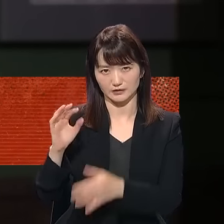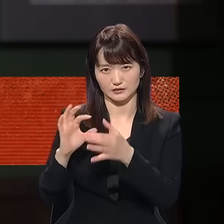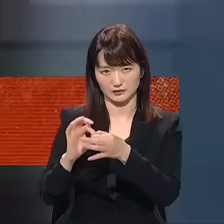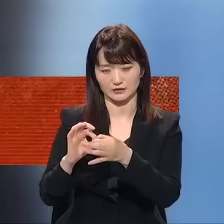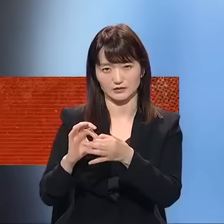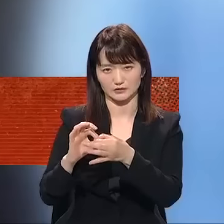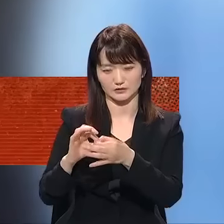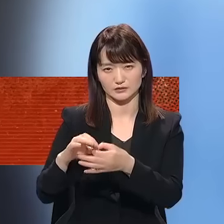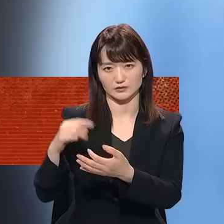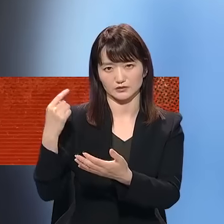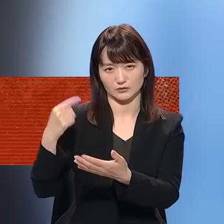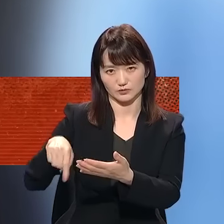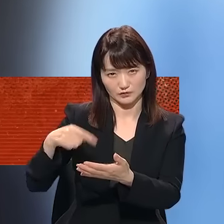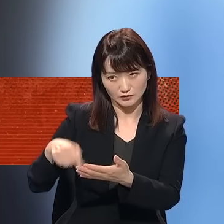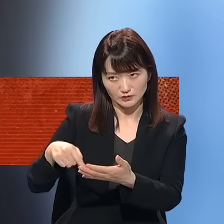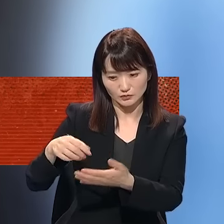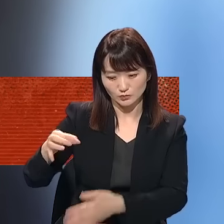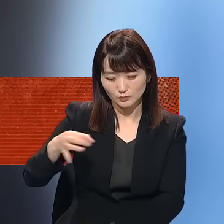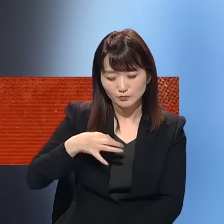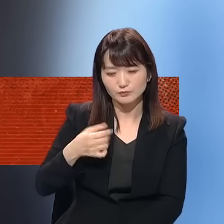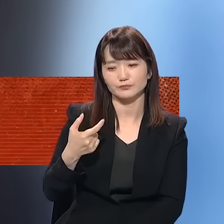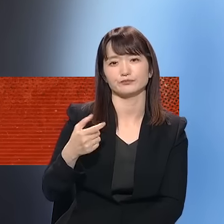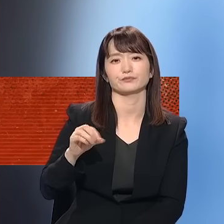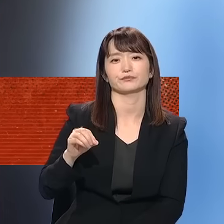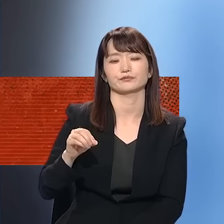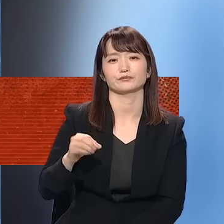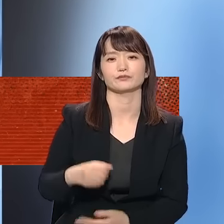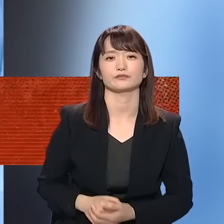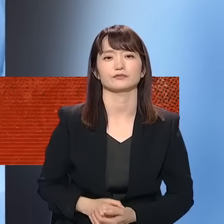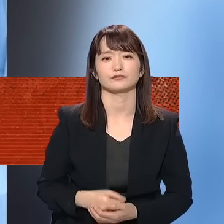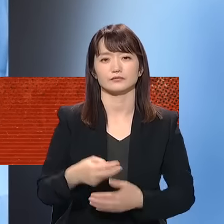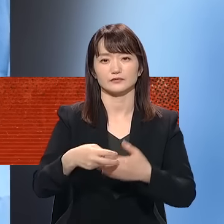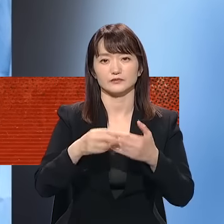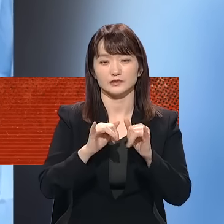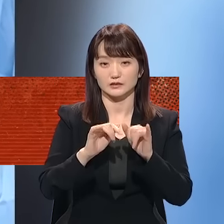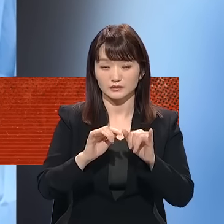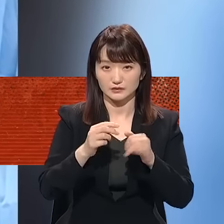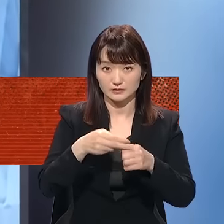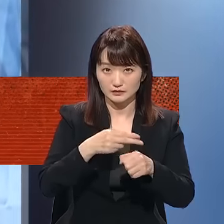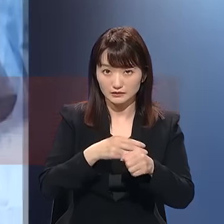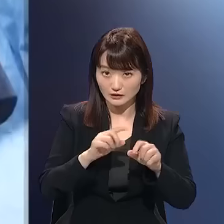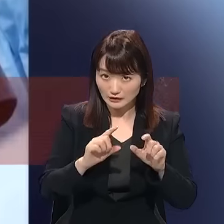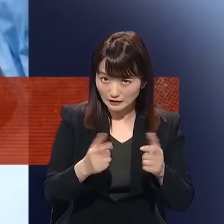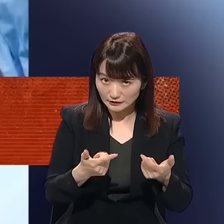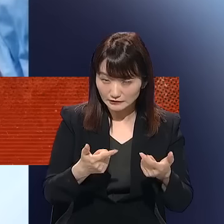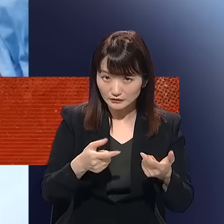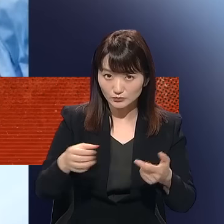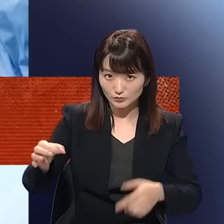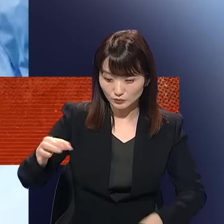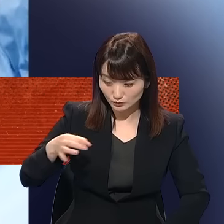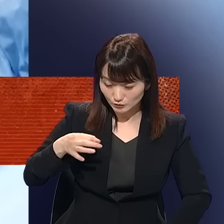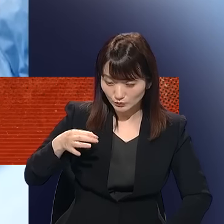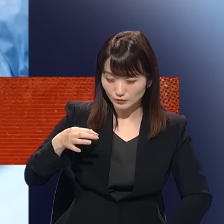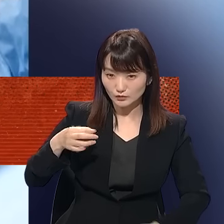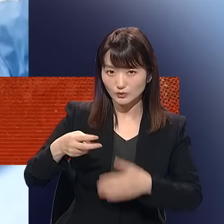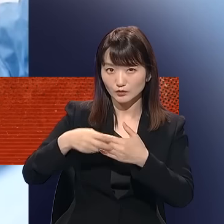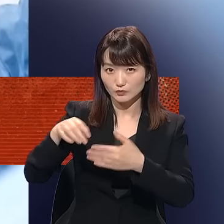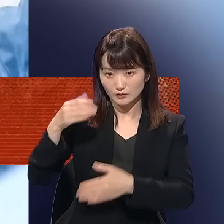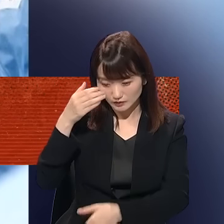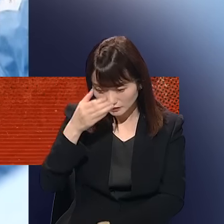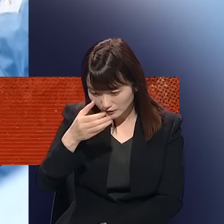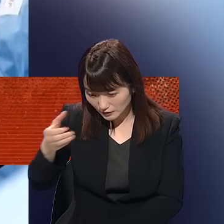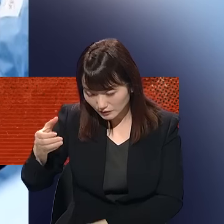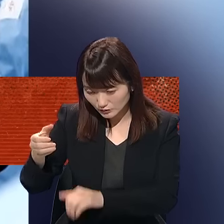60만 원의 수강료도 있었습니다 정리하면 의료인이 아닌 사람들이 돈을 내고 의료 기관에 기증된 시신을